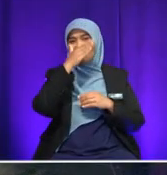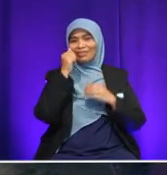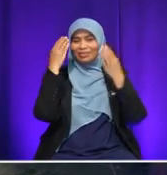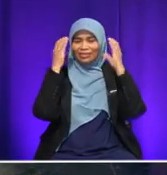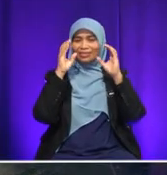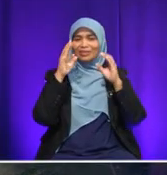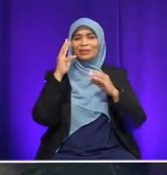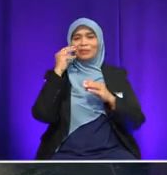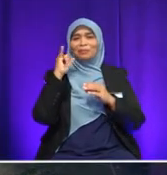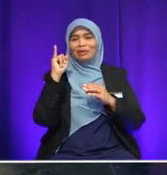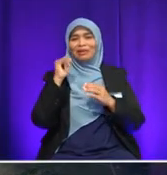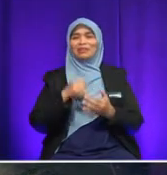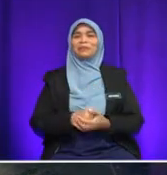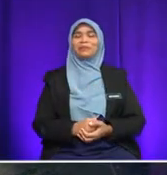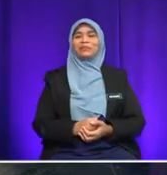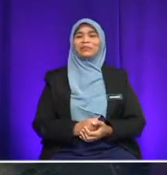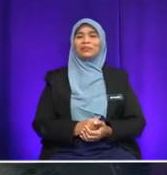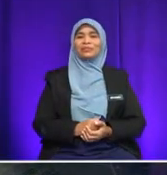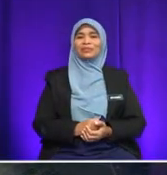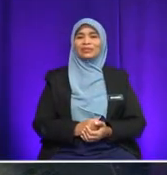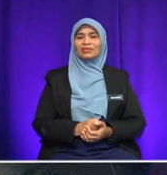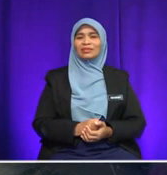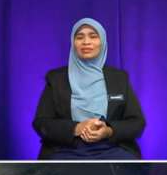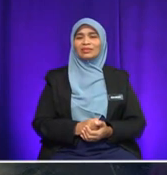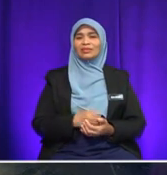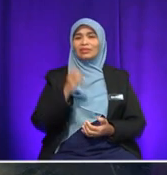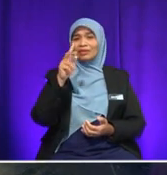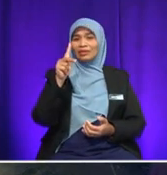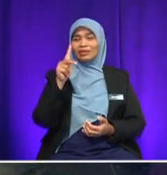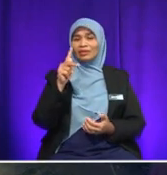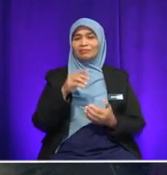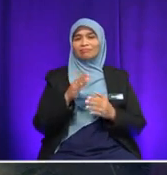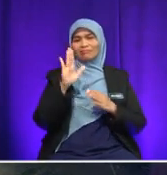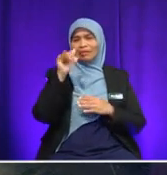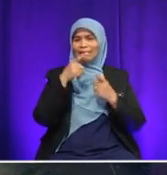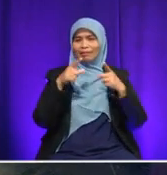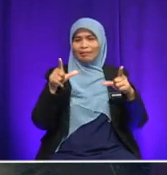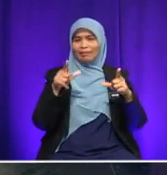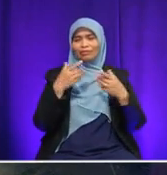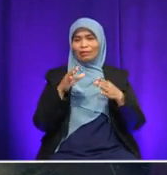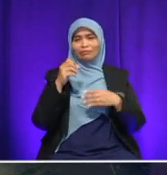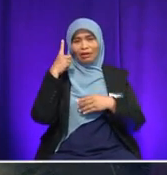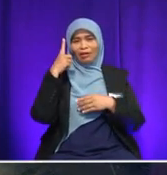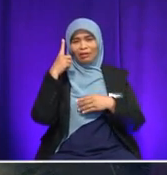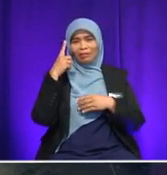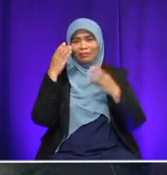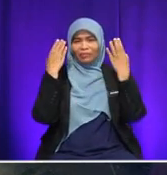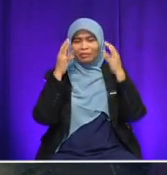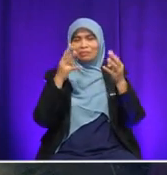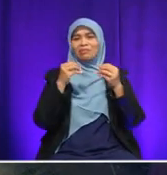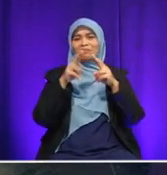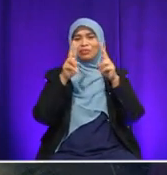ke, Daniel? Faham. Okey. Okay. Yang lain semua dah faham. Kalau dah faham, cikgu nak ujilah